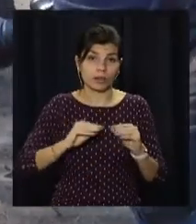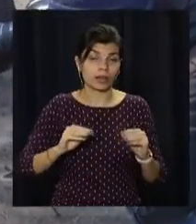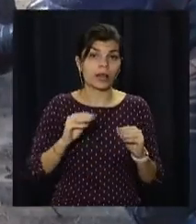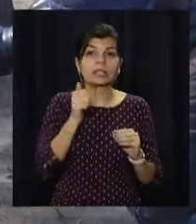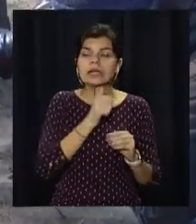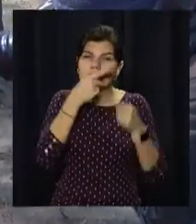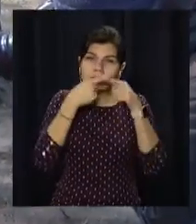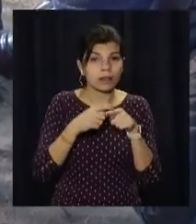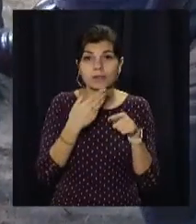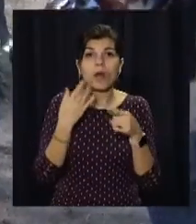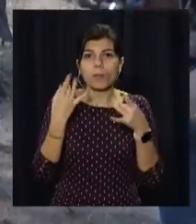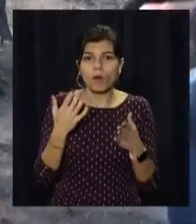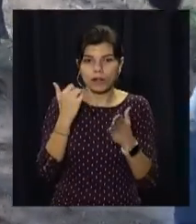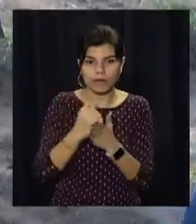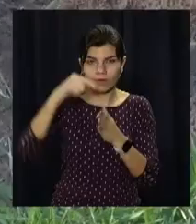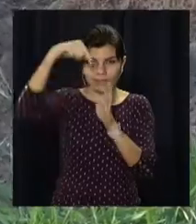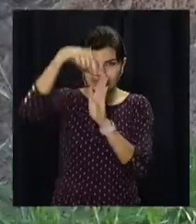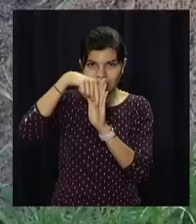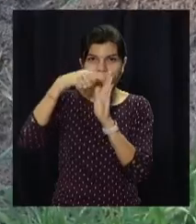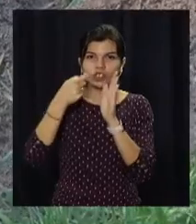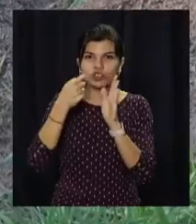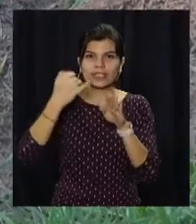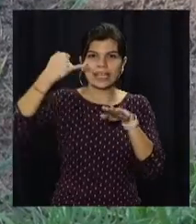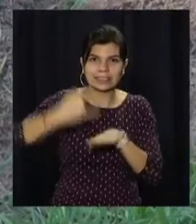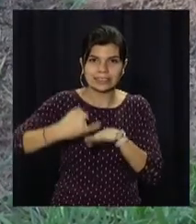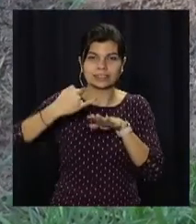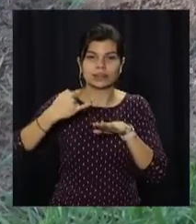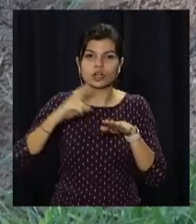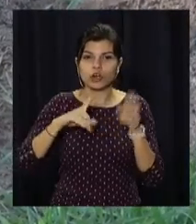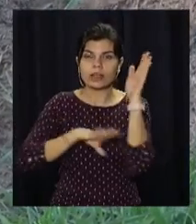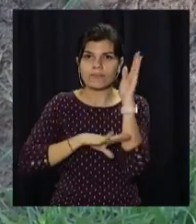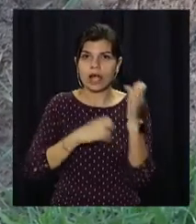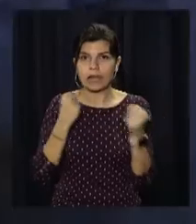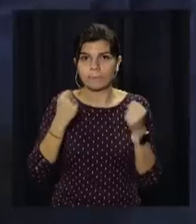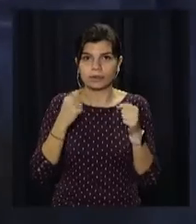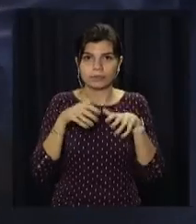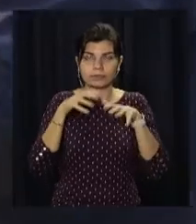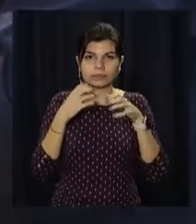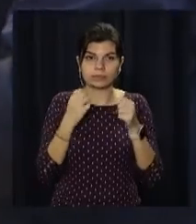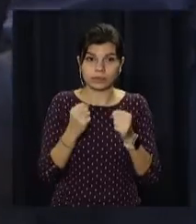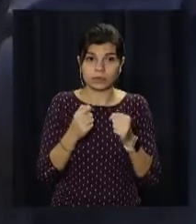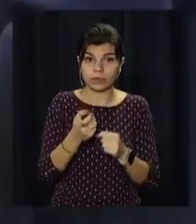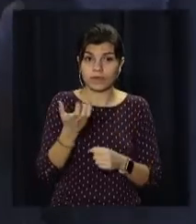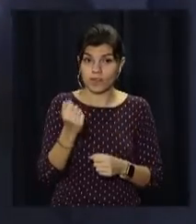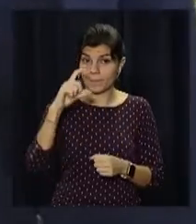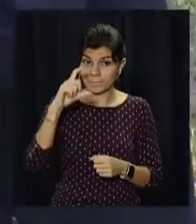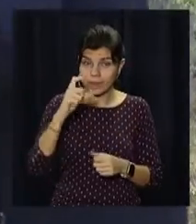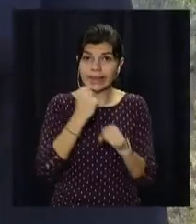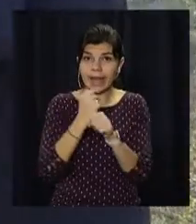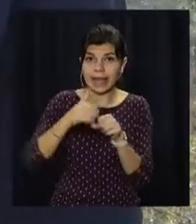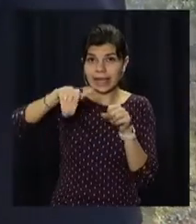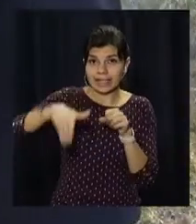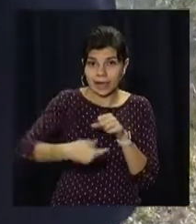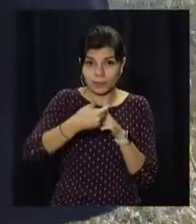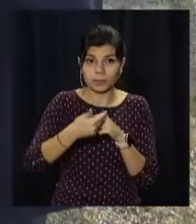Для сосни достатньо глибокої лунки та трішки притоптати. Це, щоб деревце міцно стояло. Беремо сіяння, зробимо ямку